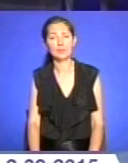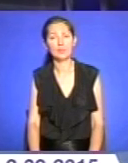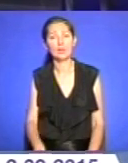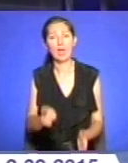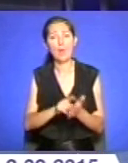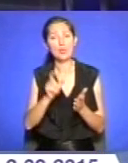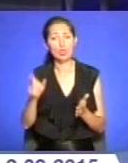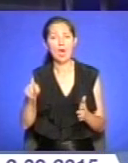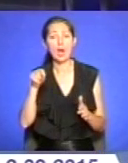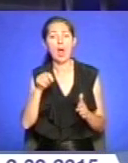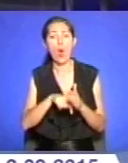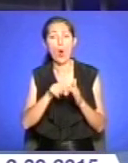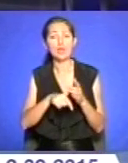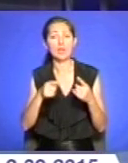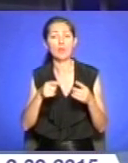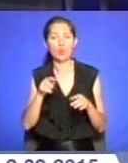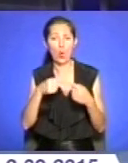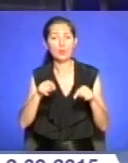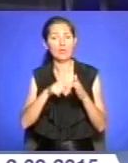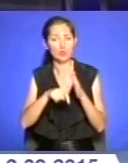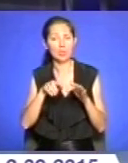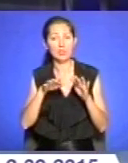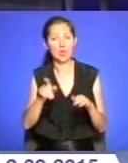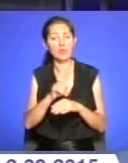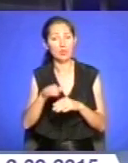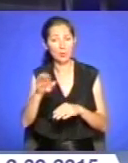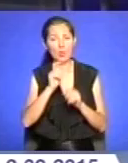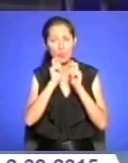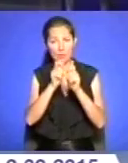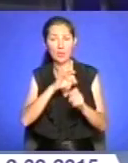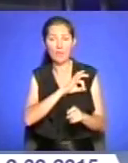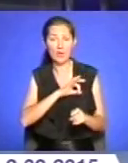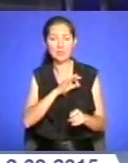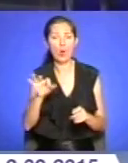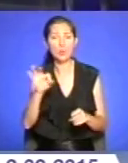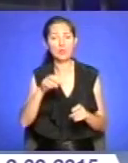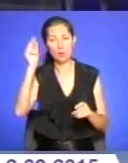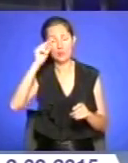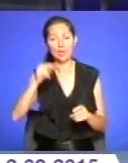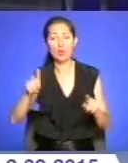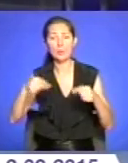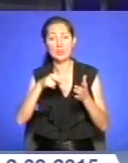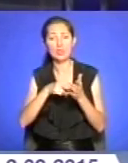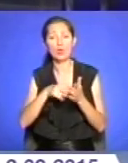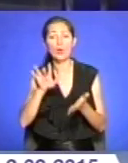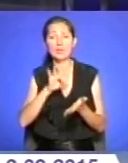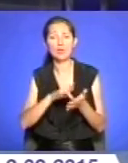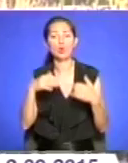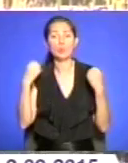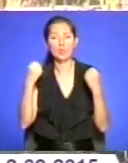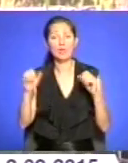Пенсіонер органів внутрішніх справ Тернопільщини подарувала вихованцям обласного навчального реабілітаційного центру спортивні тренажери.